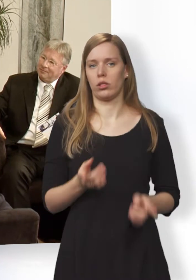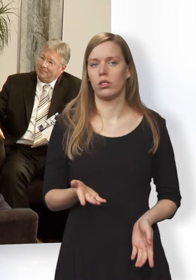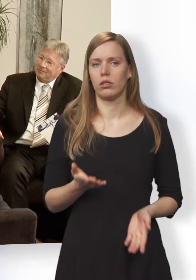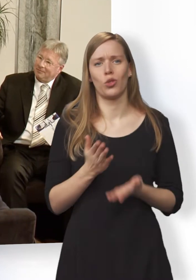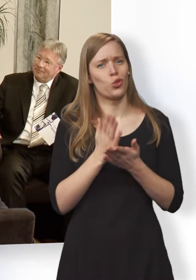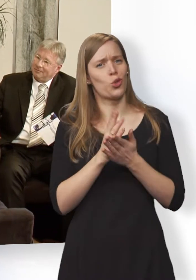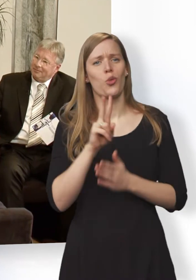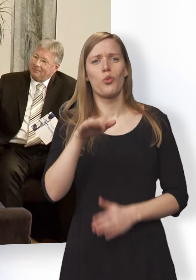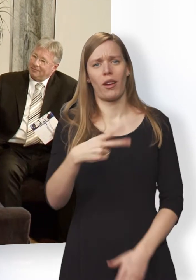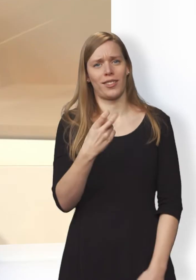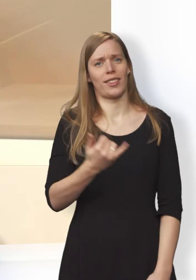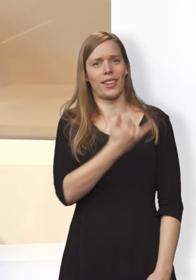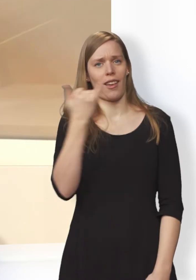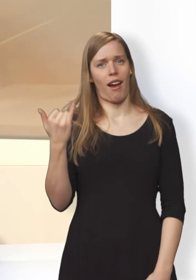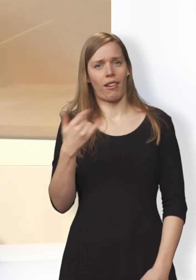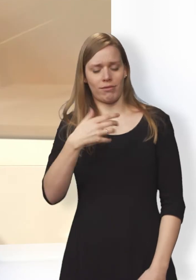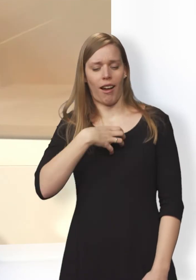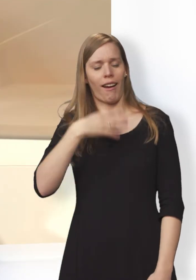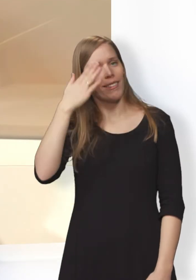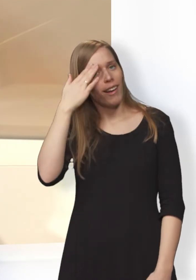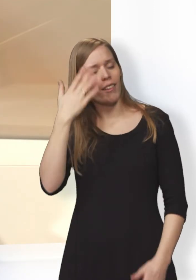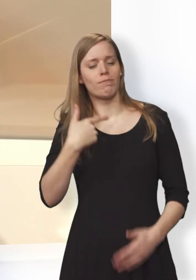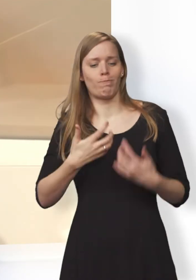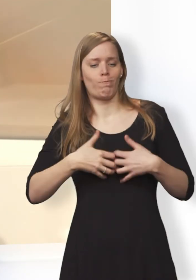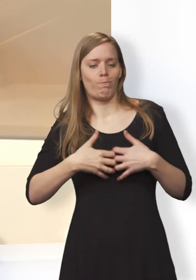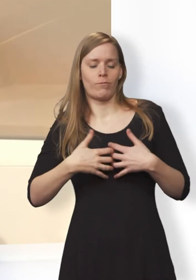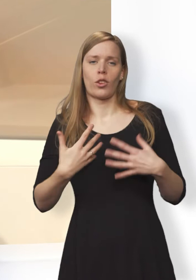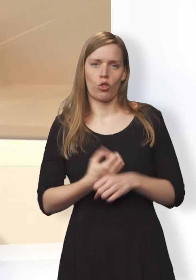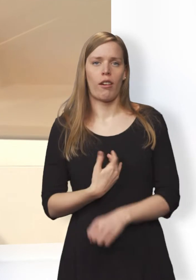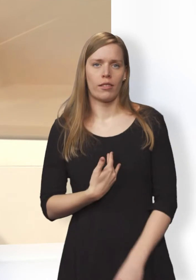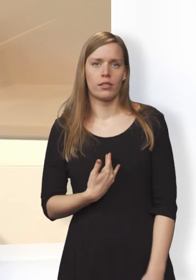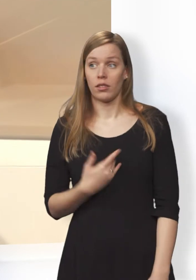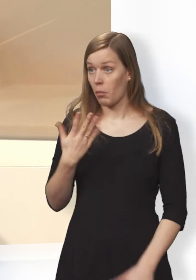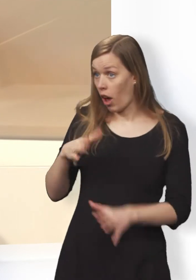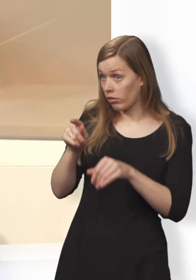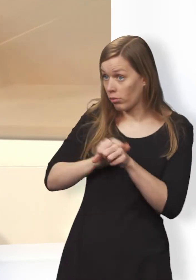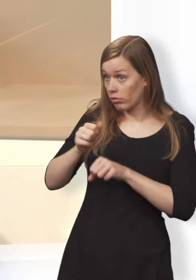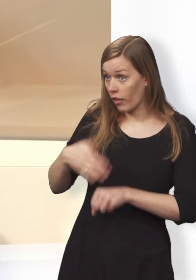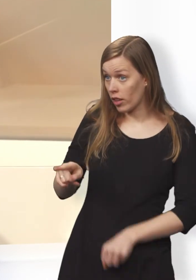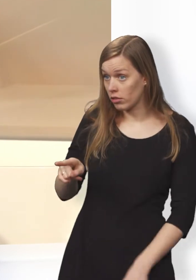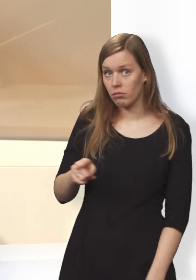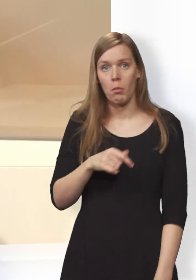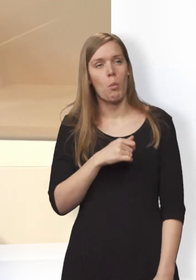wie gesagt über 20 jahre dann kann mich damit auseinandersetzen und am anfang haben sie rebelliert